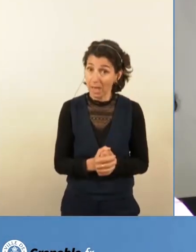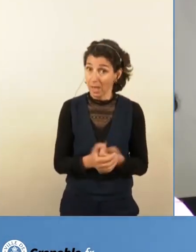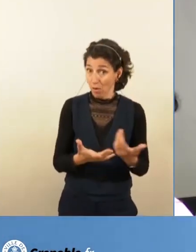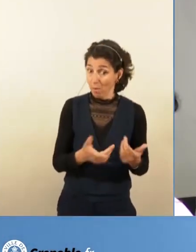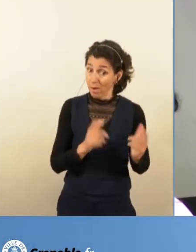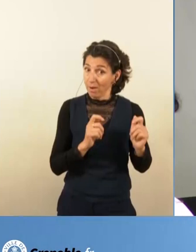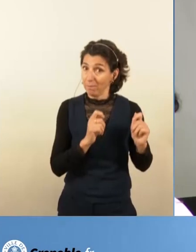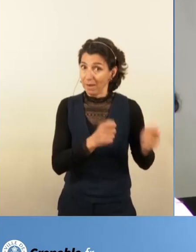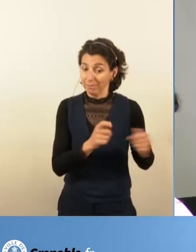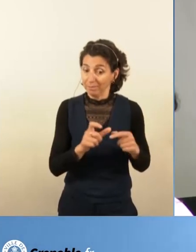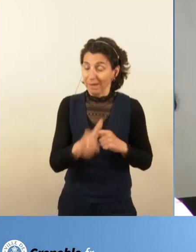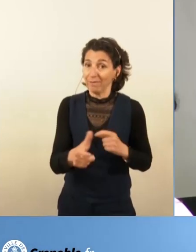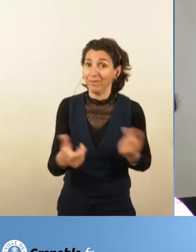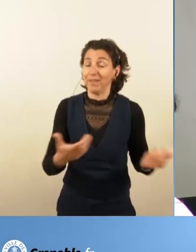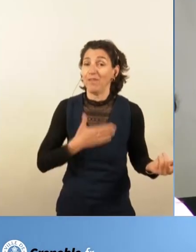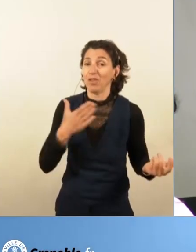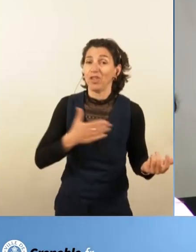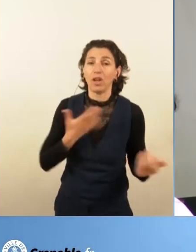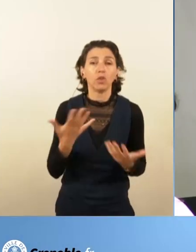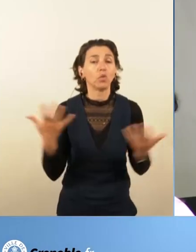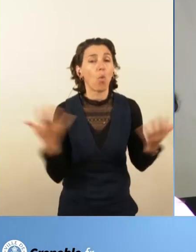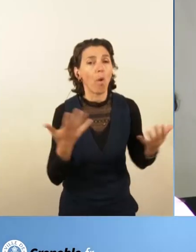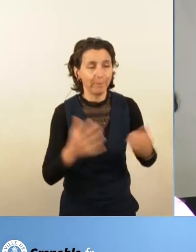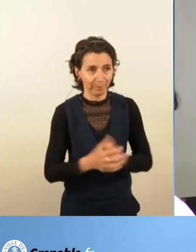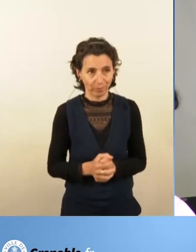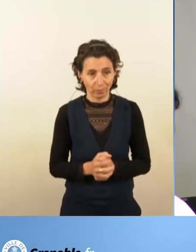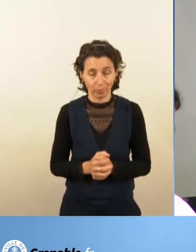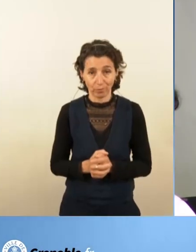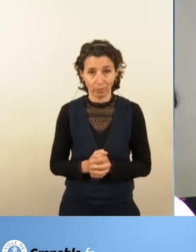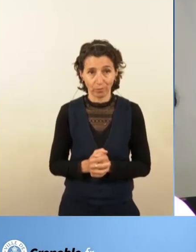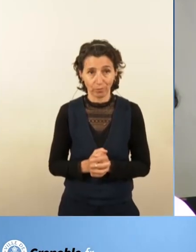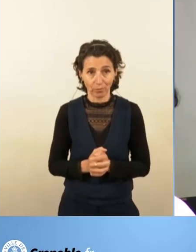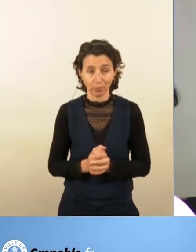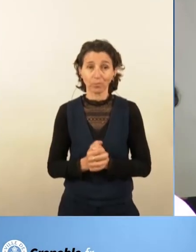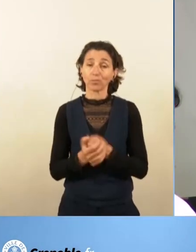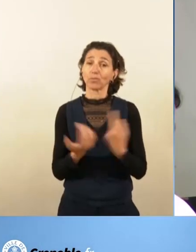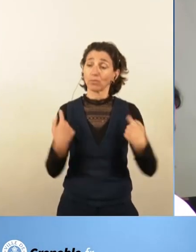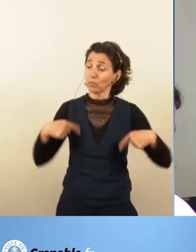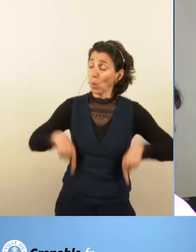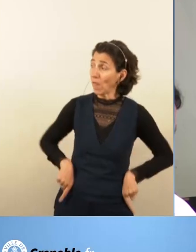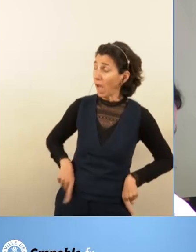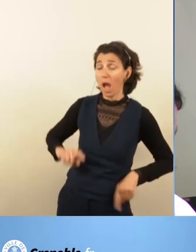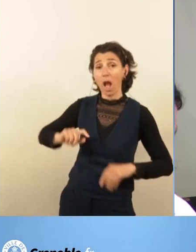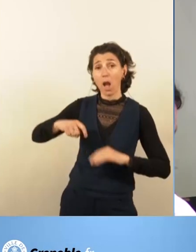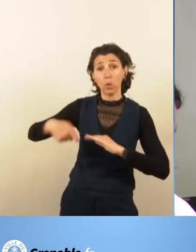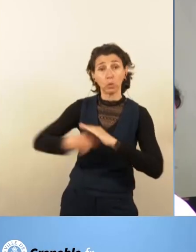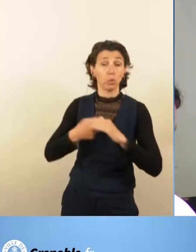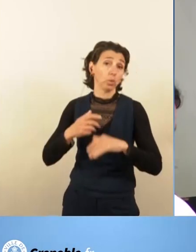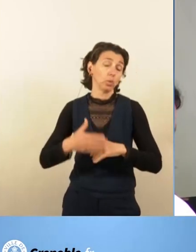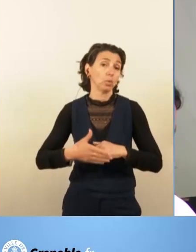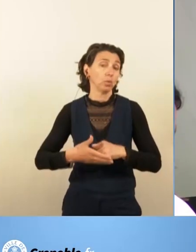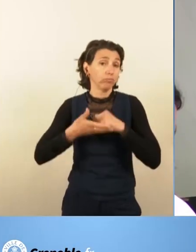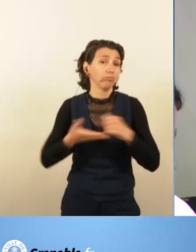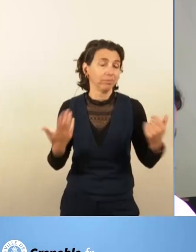bénéficier d'un double soutien de la part des autorités éthiques concernées financier